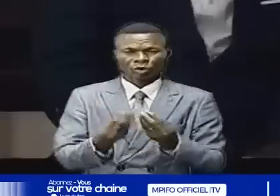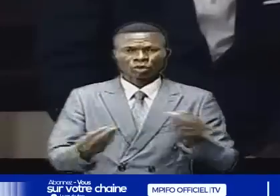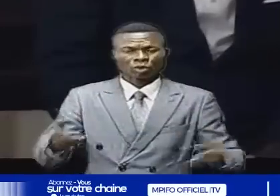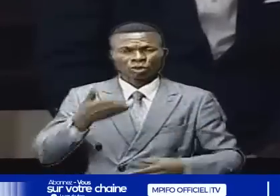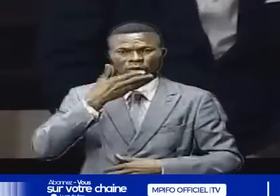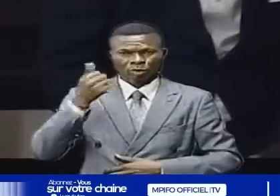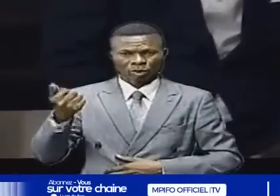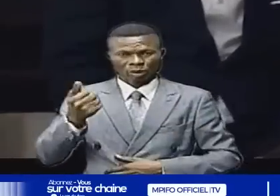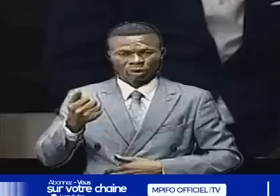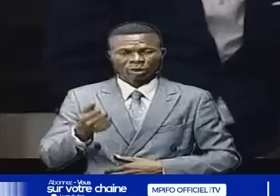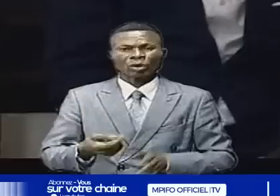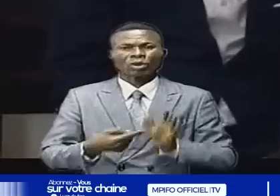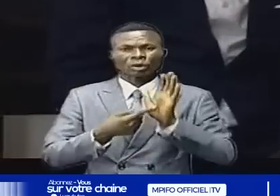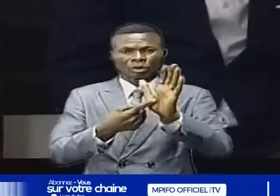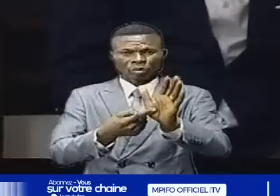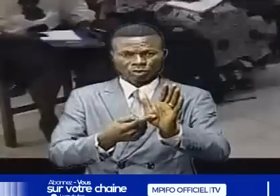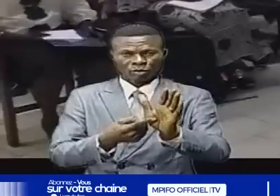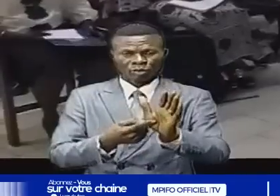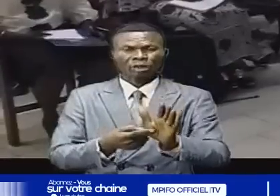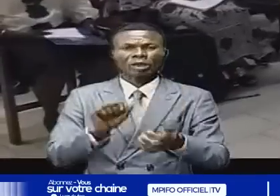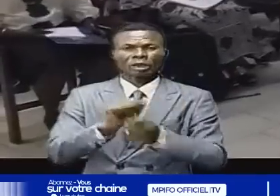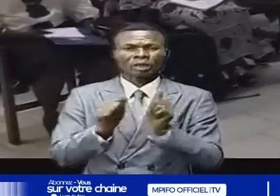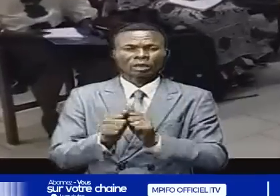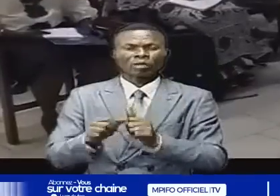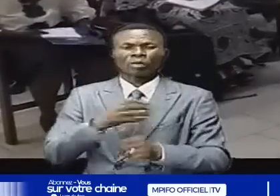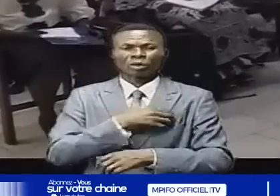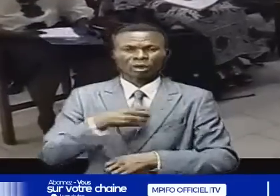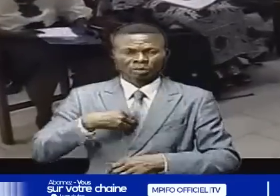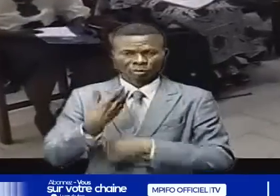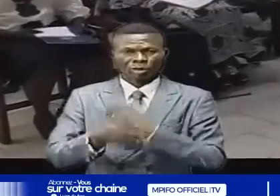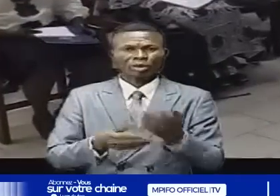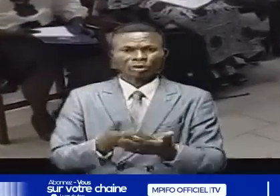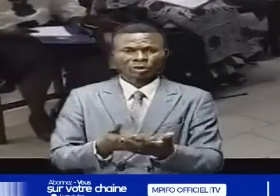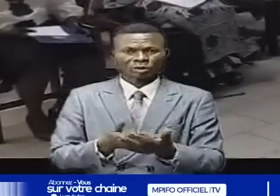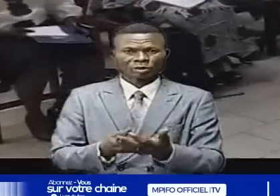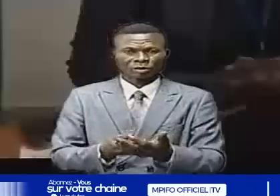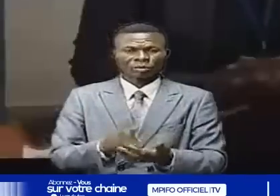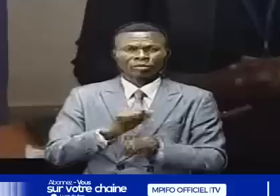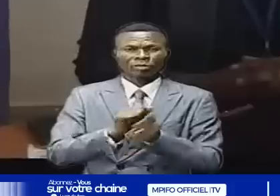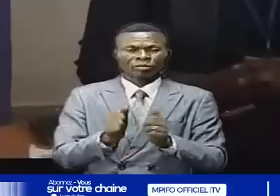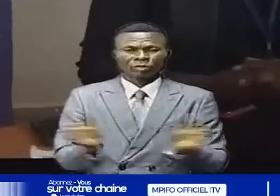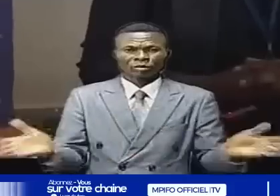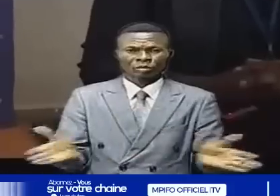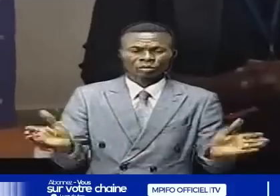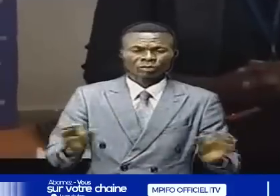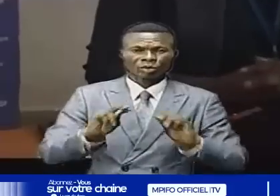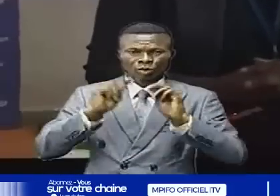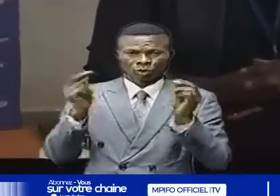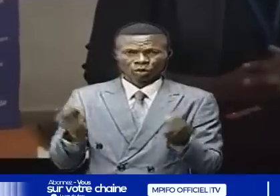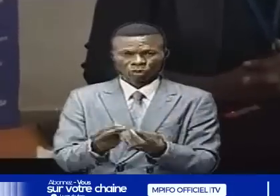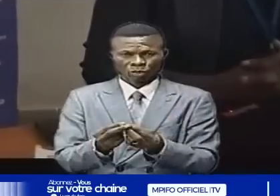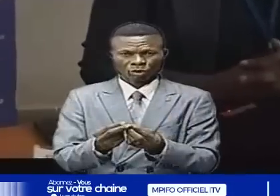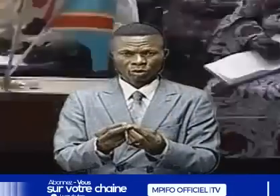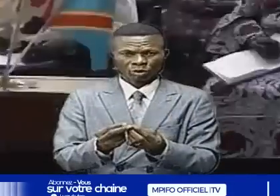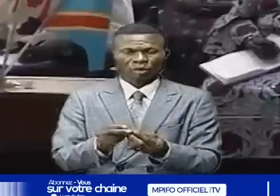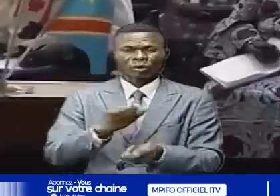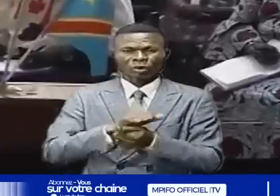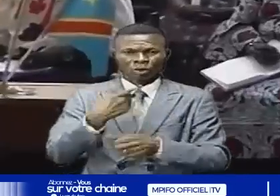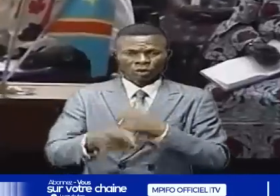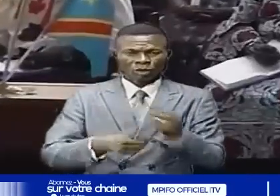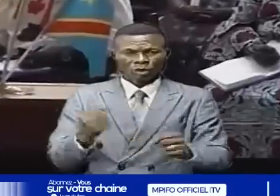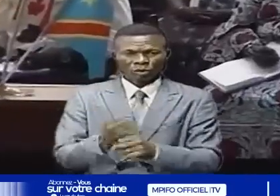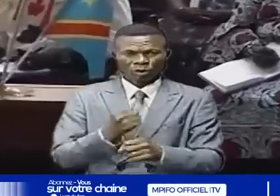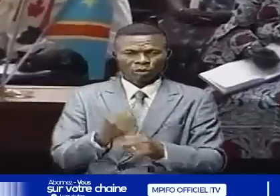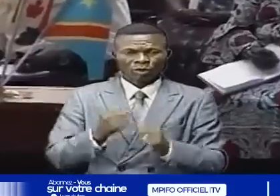ont été attendus par les principales actrices de ce projet, à savoir le renforcement des organisations, qui a atteint